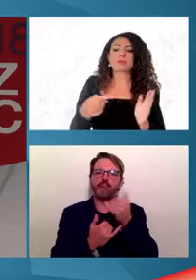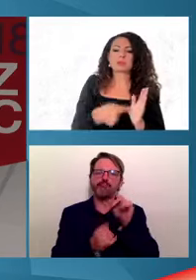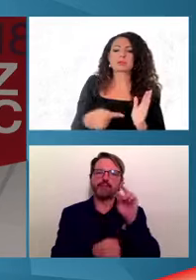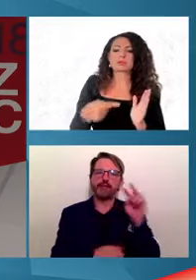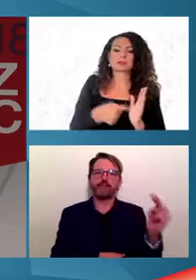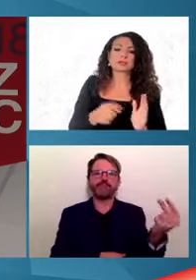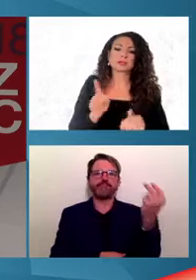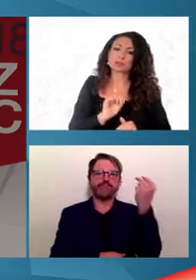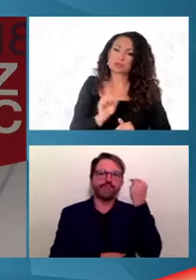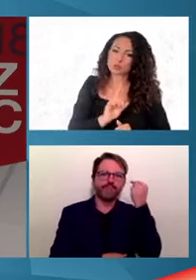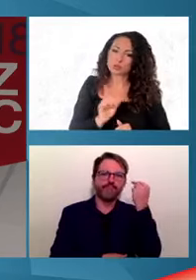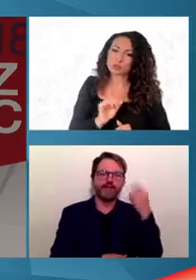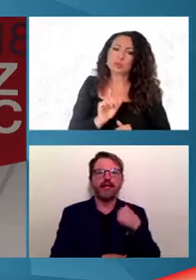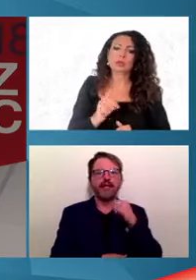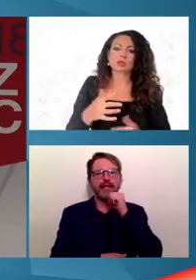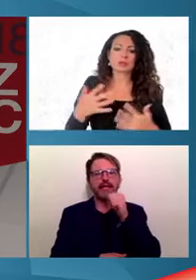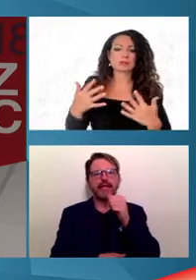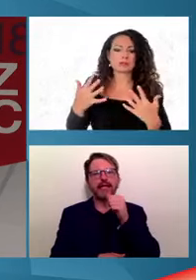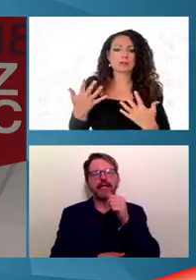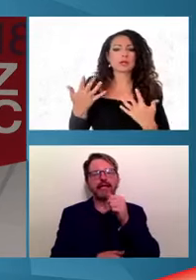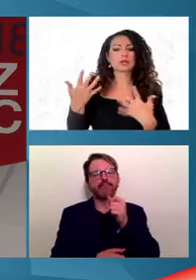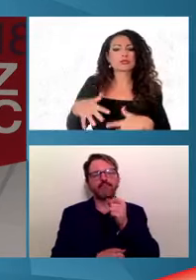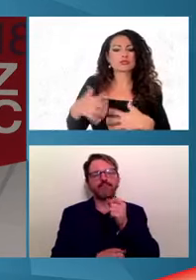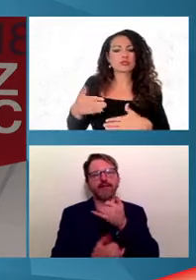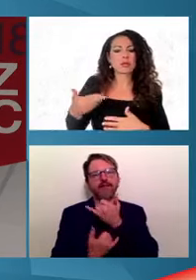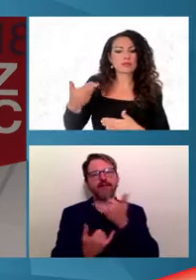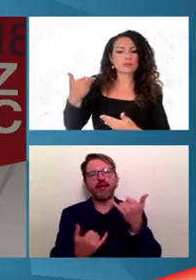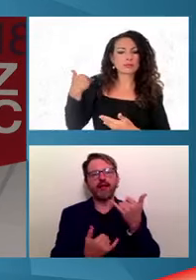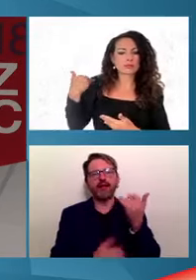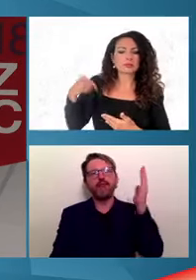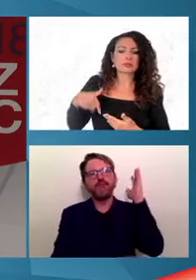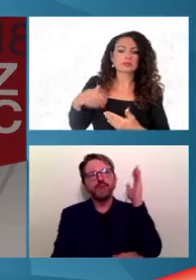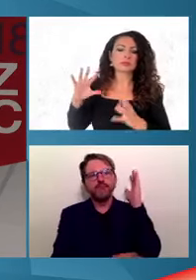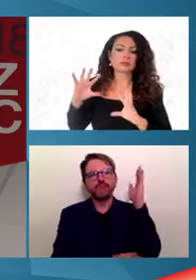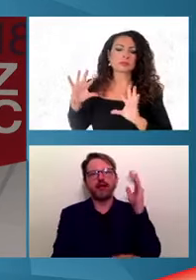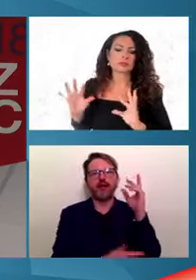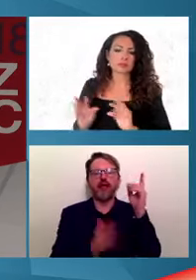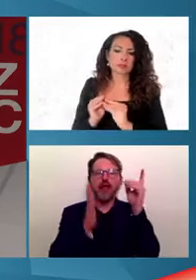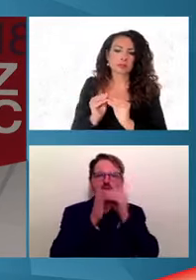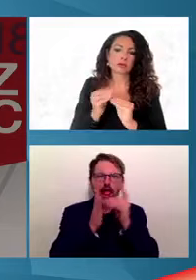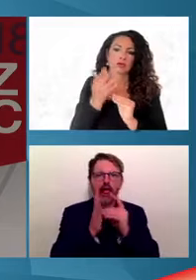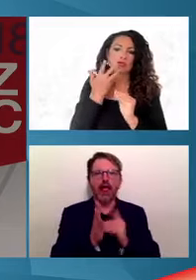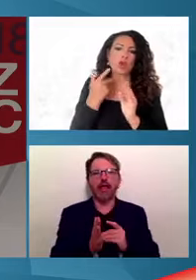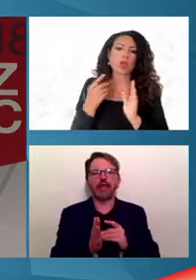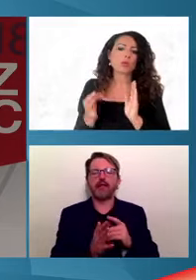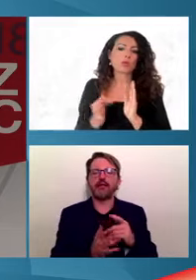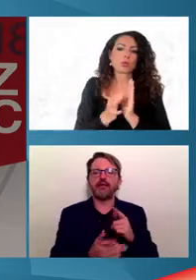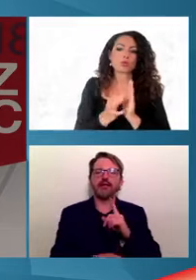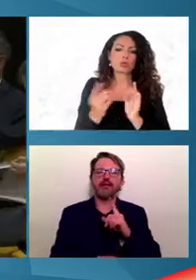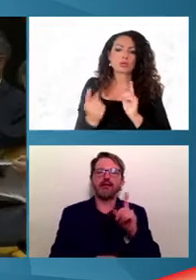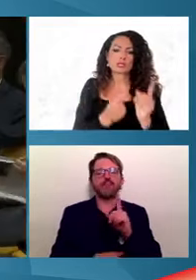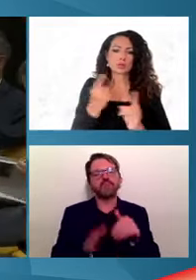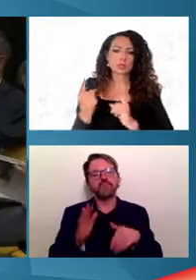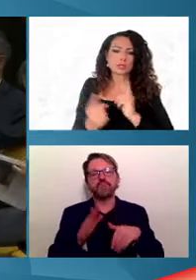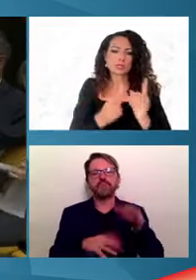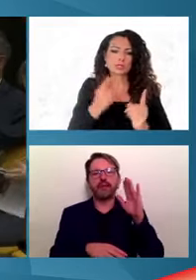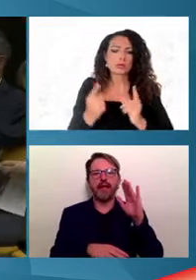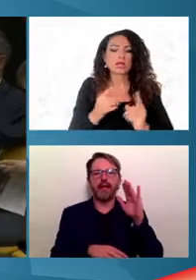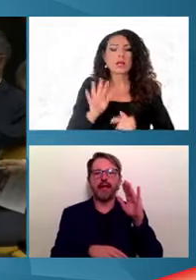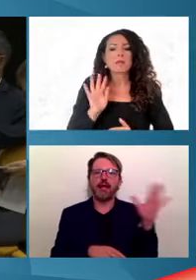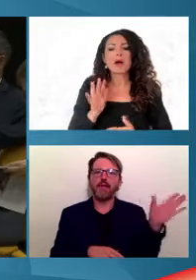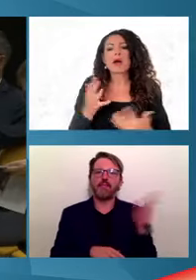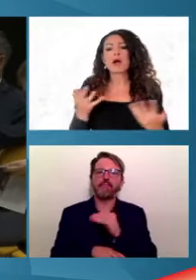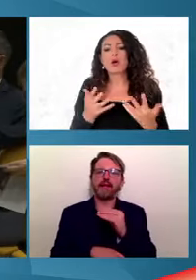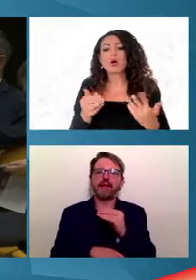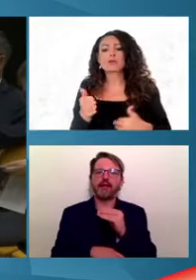jedoch nicht anhand einer klassischen Präsentation mit Daten und Fakten, sondern vielmehr mit einem